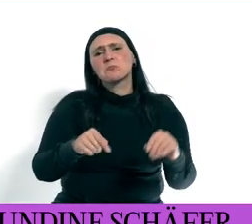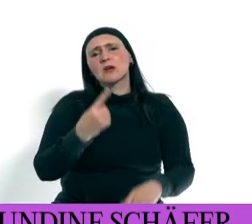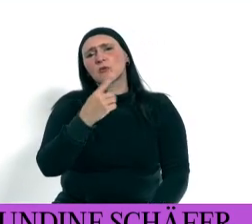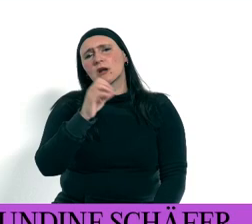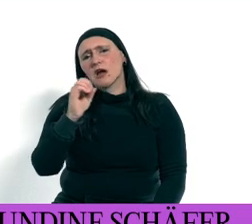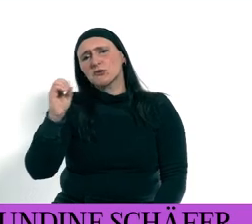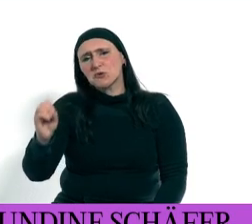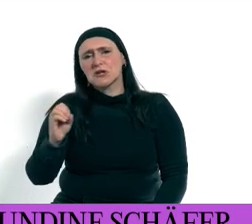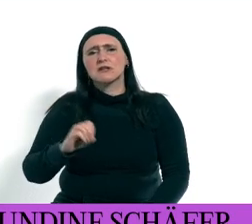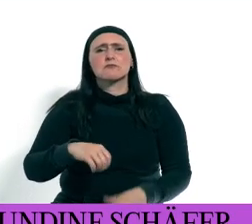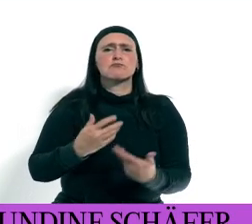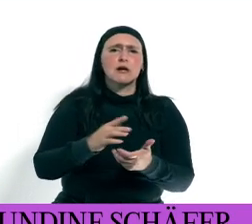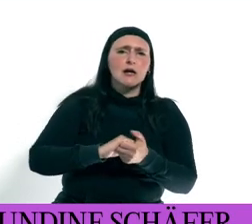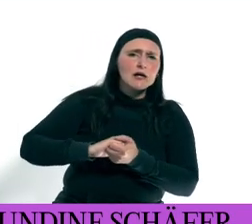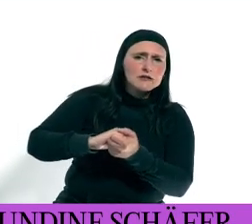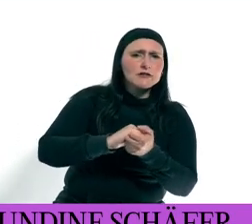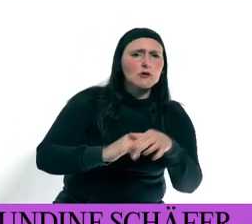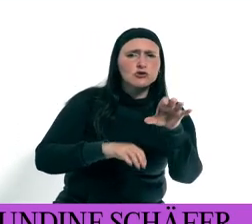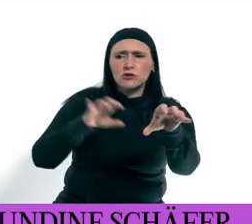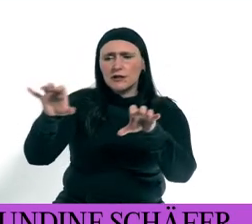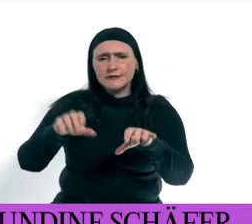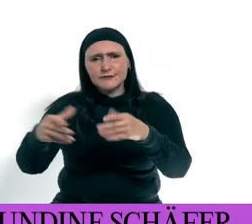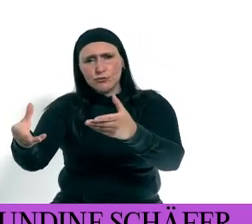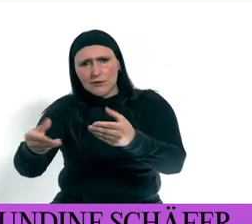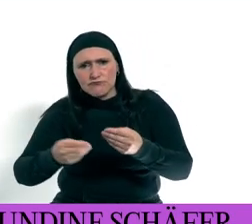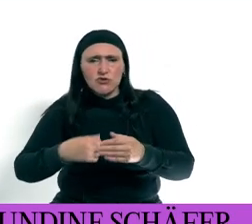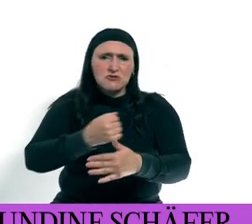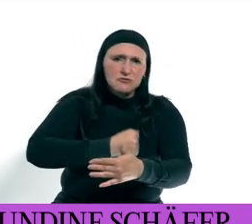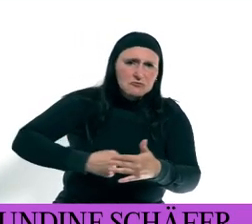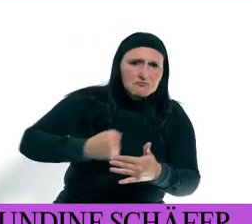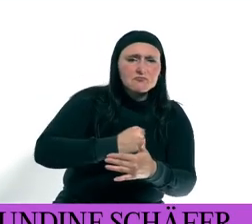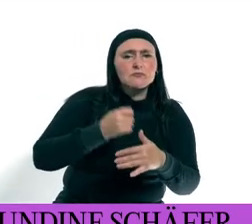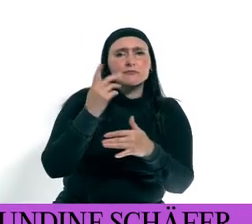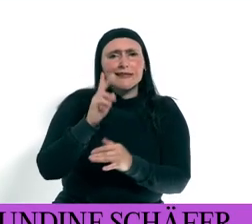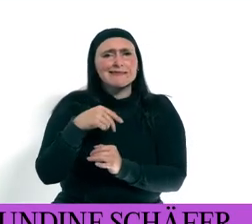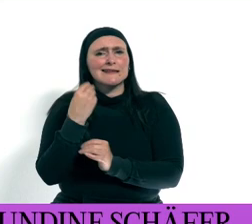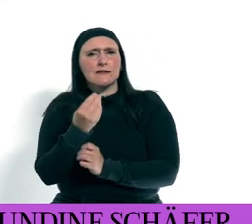eine Suppenküche oder soziale Küche, wenn man so will. Und wir haben